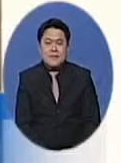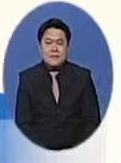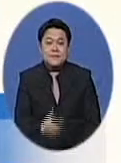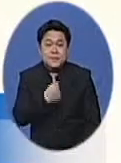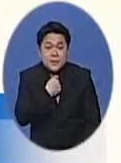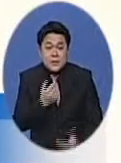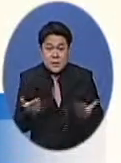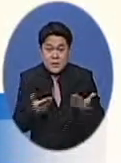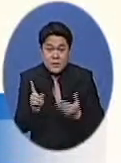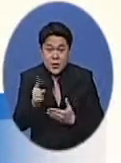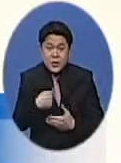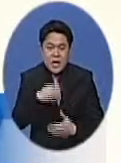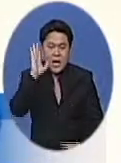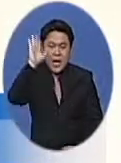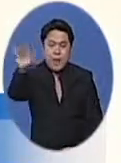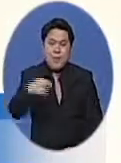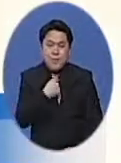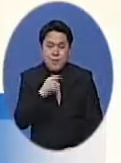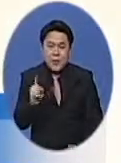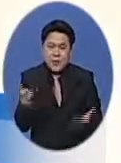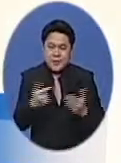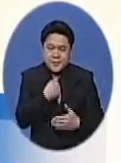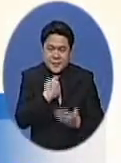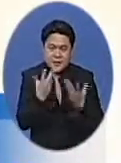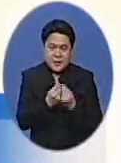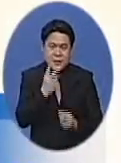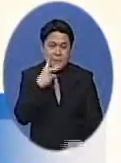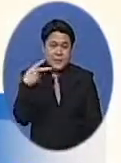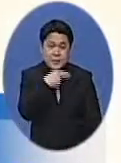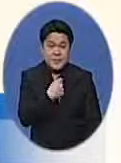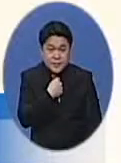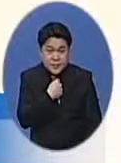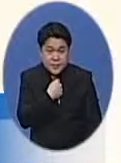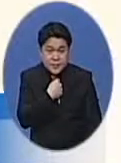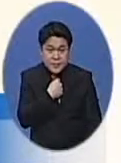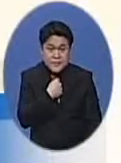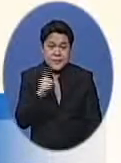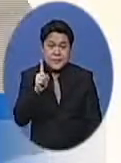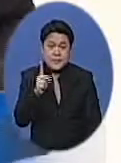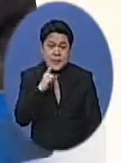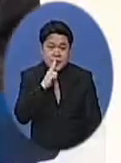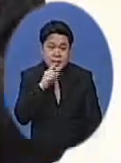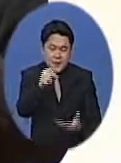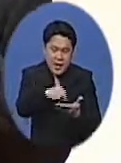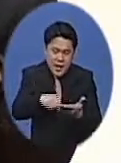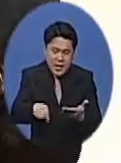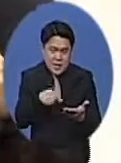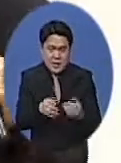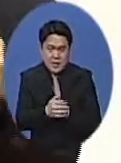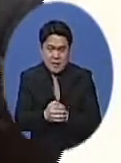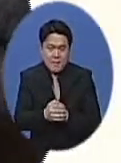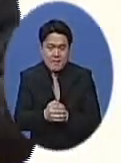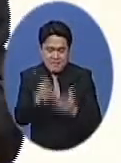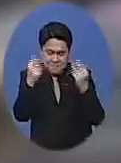일에 내가 뭘 해야 되겠다. 담배를 끊겠다. 담배 안